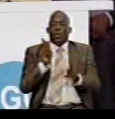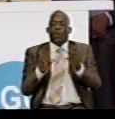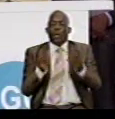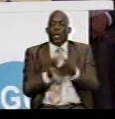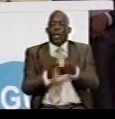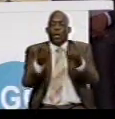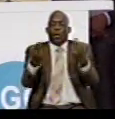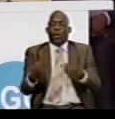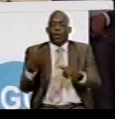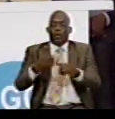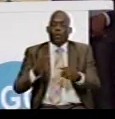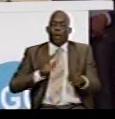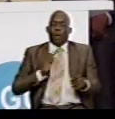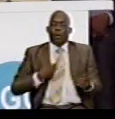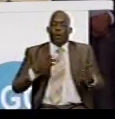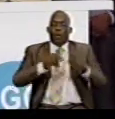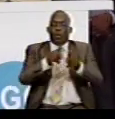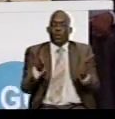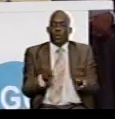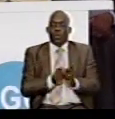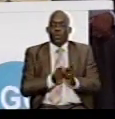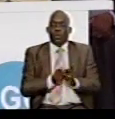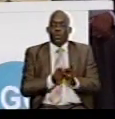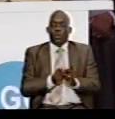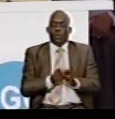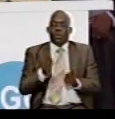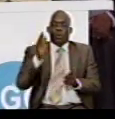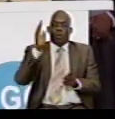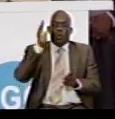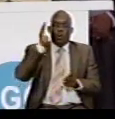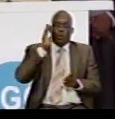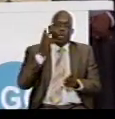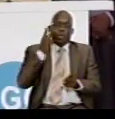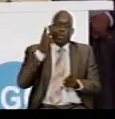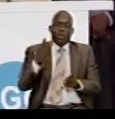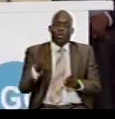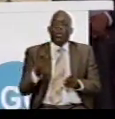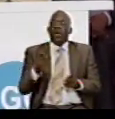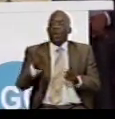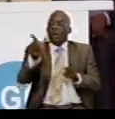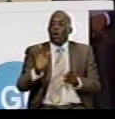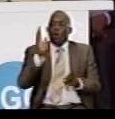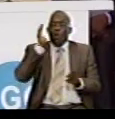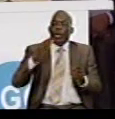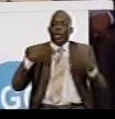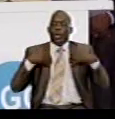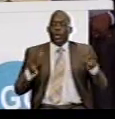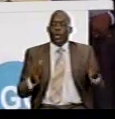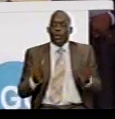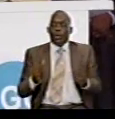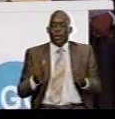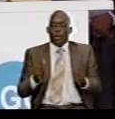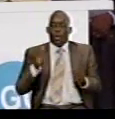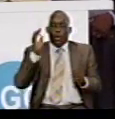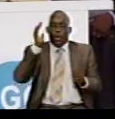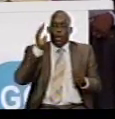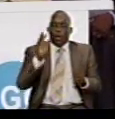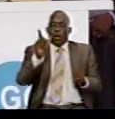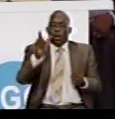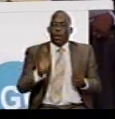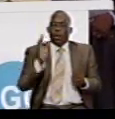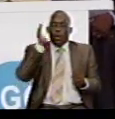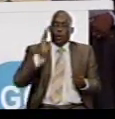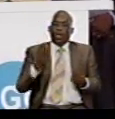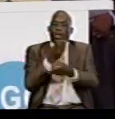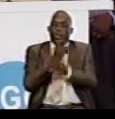nous avons invité depuis nos régions. God will heal you in Jesus' nous les program. Avons dit que Dieu vous guérira we dans ce programme. Nous les